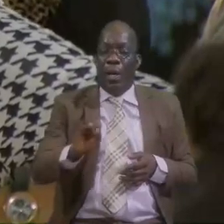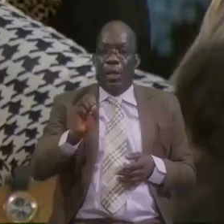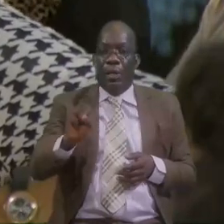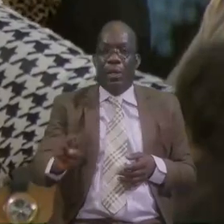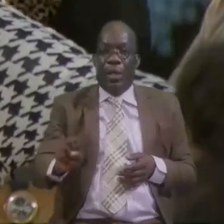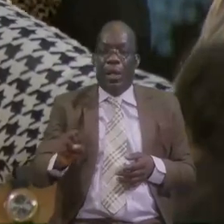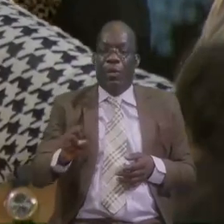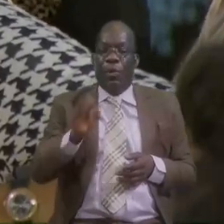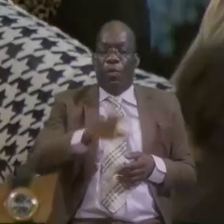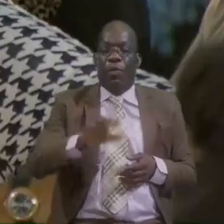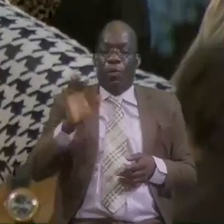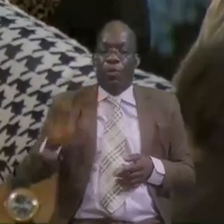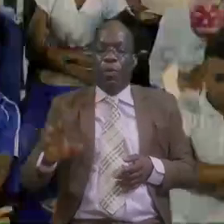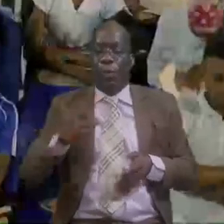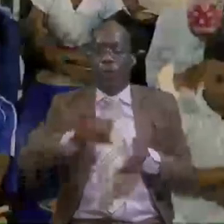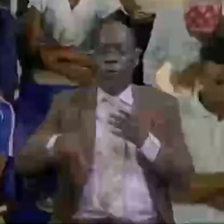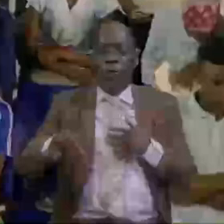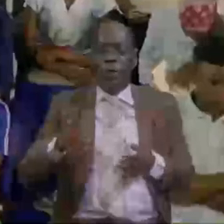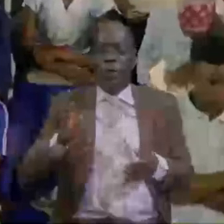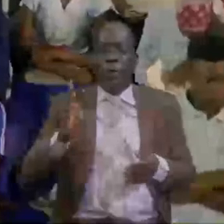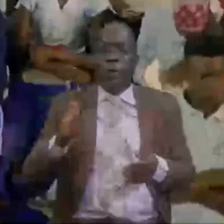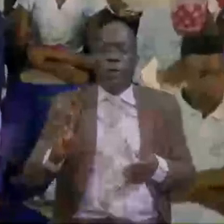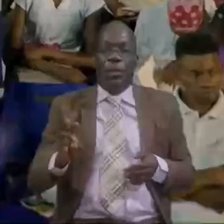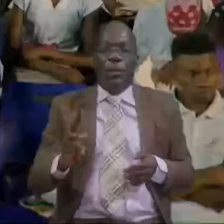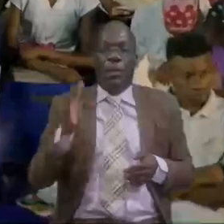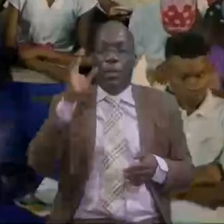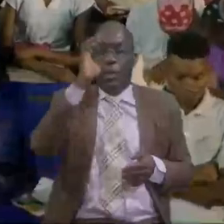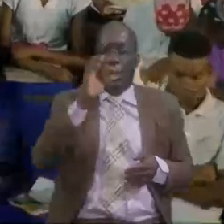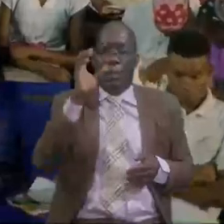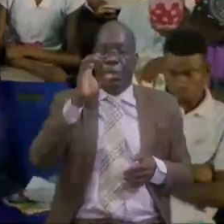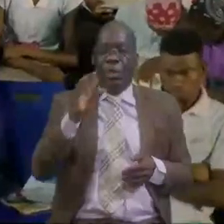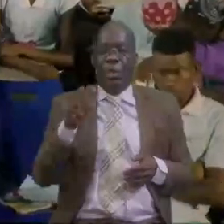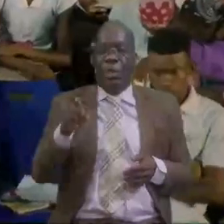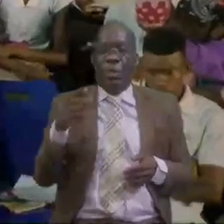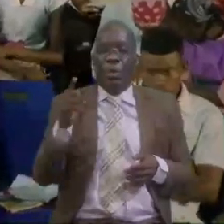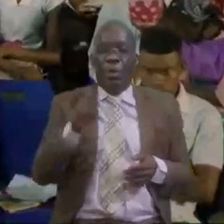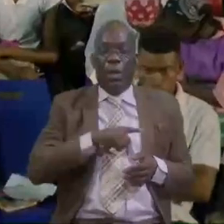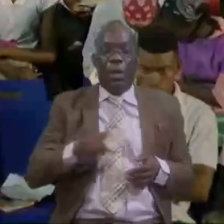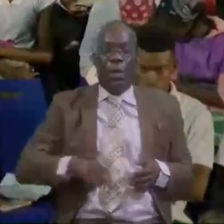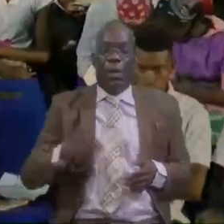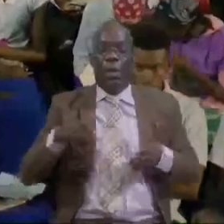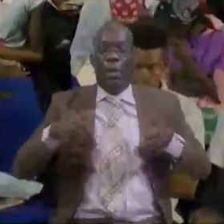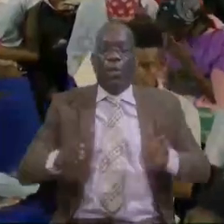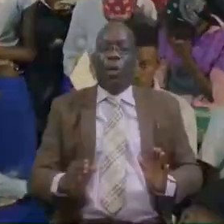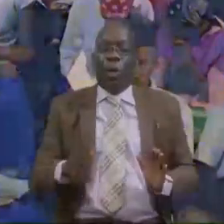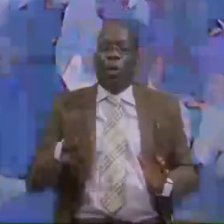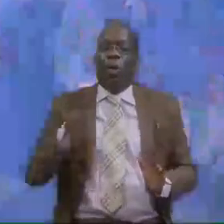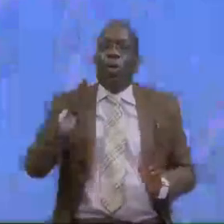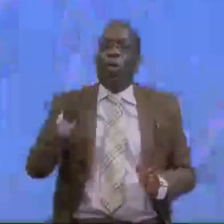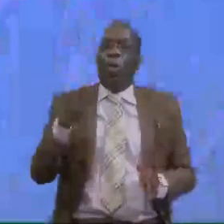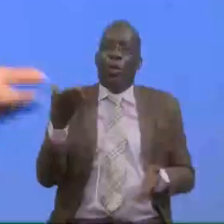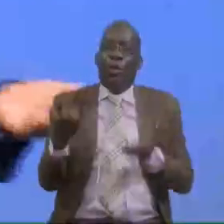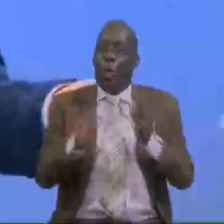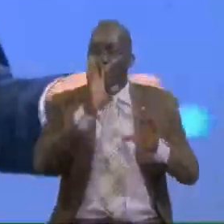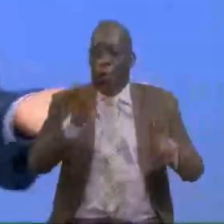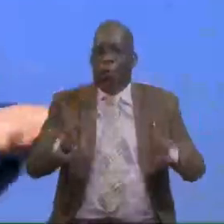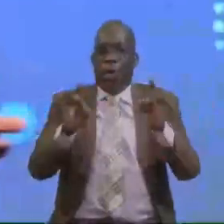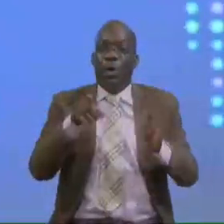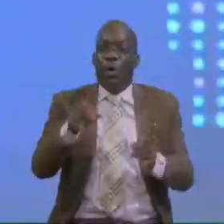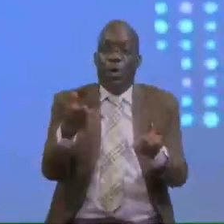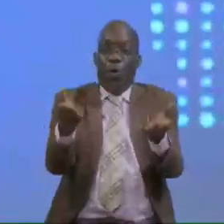chapitre 55, 6. Cherchez l'Éternel pendant qu'il se trouve. Tu veux